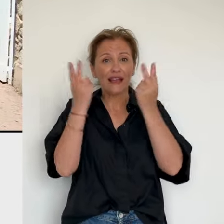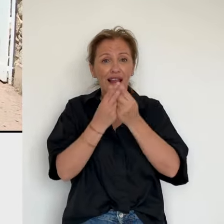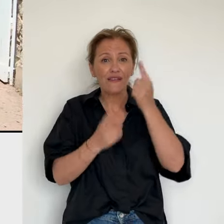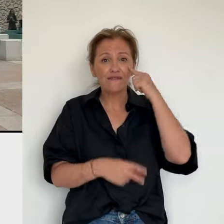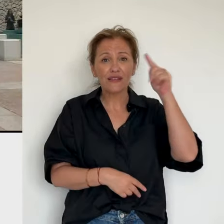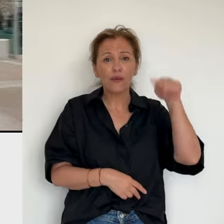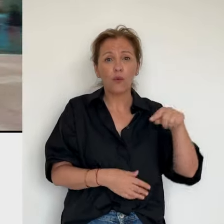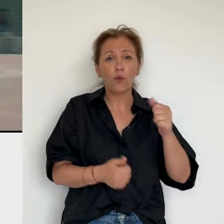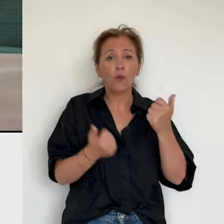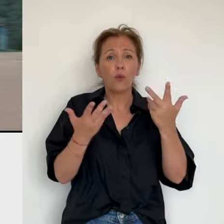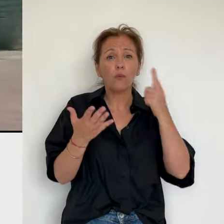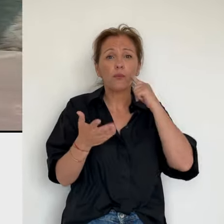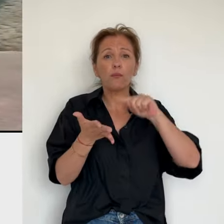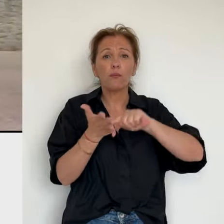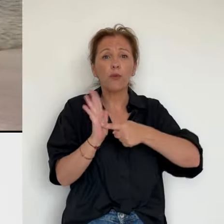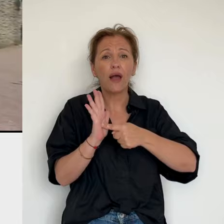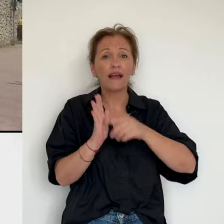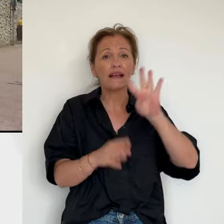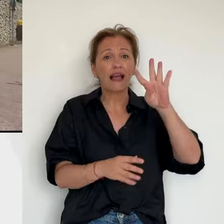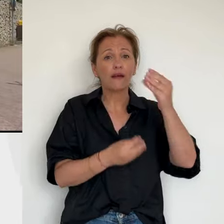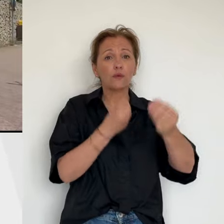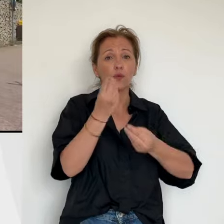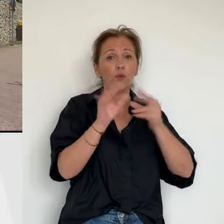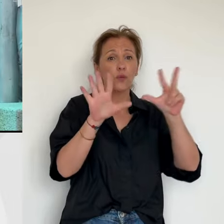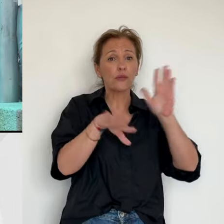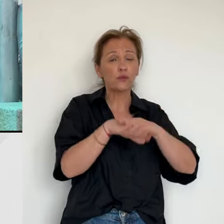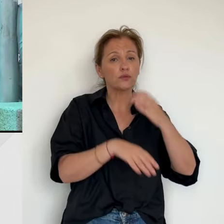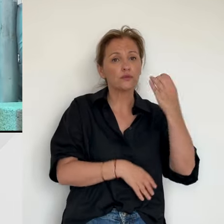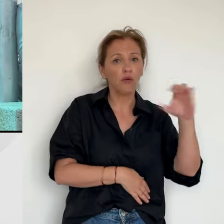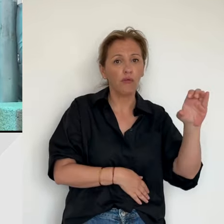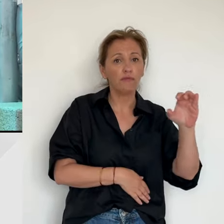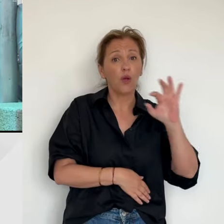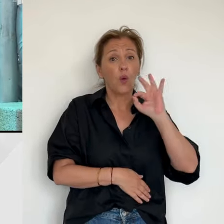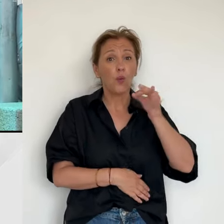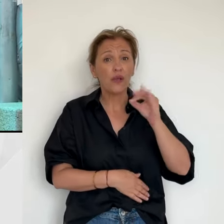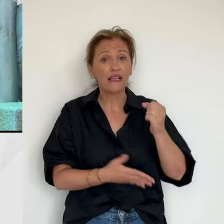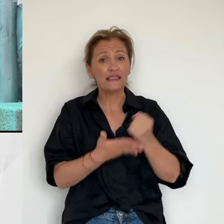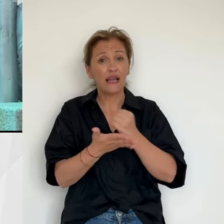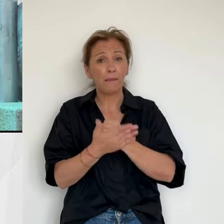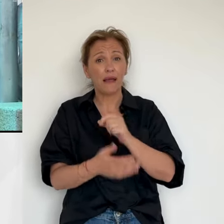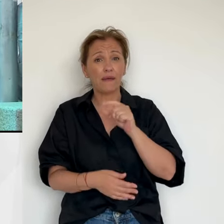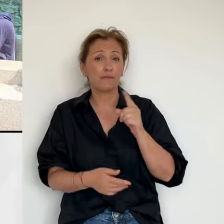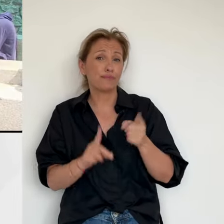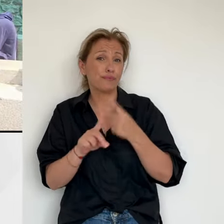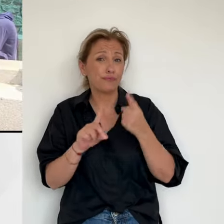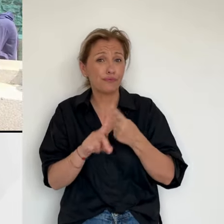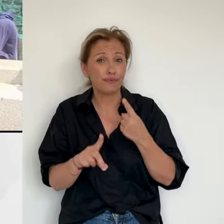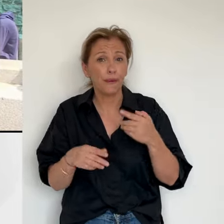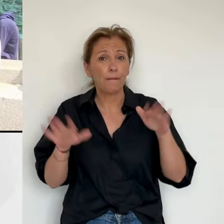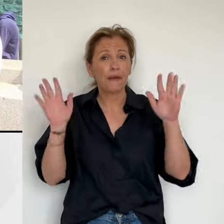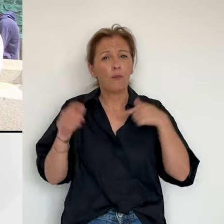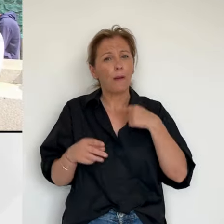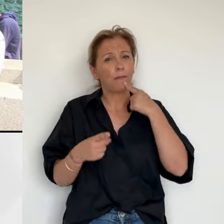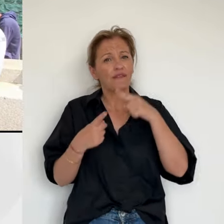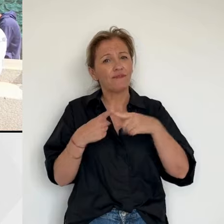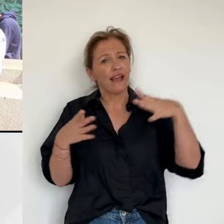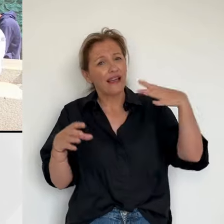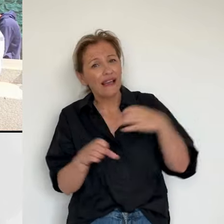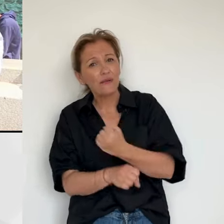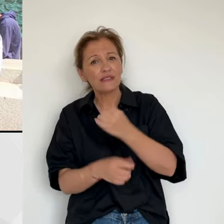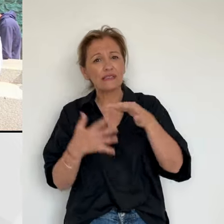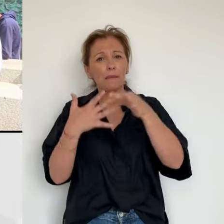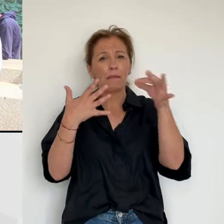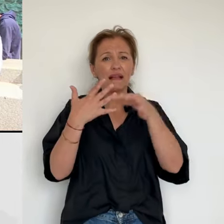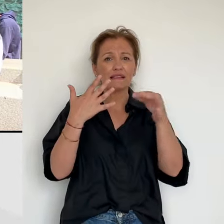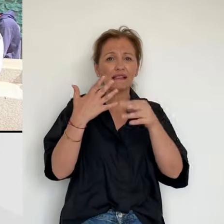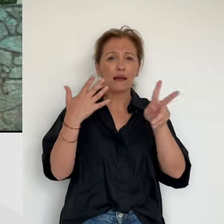un enthousiasme calculé quand même. La philo pèse un coefficient de 4 ou de 8 sur un total de 100 pour un bac techno ou